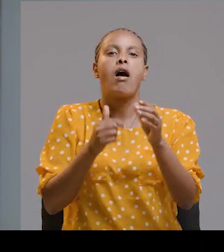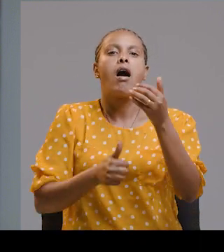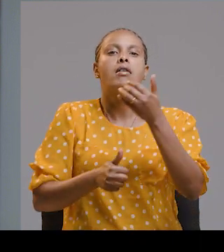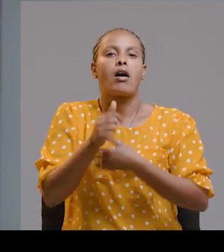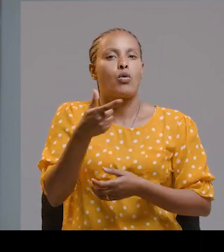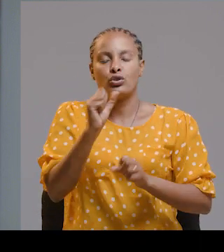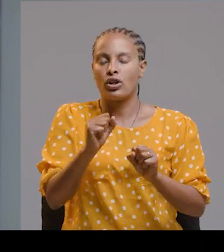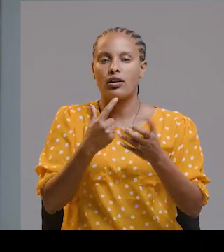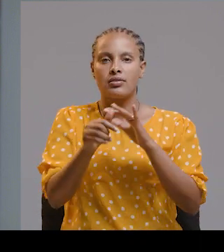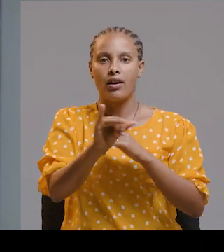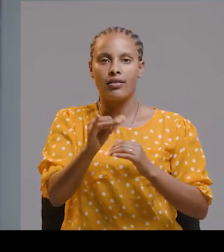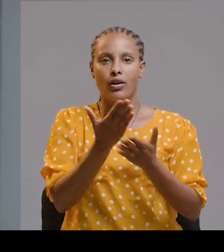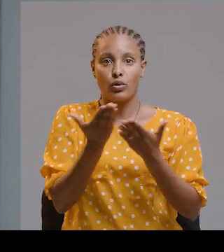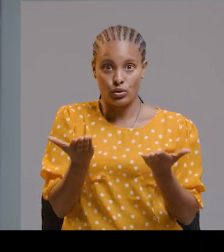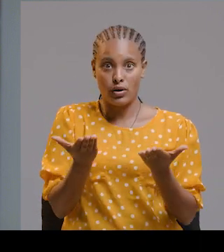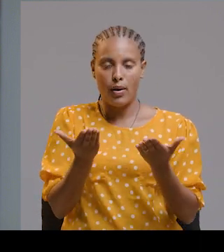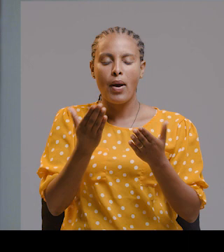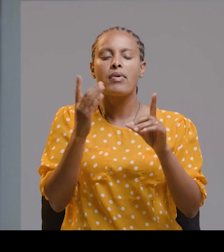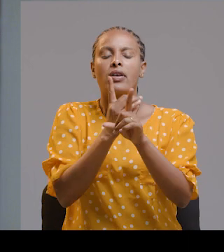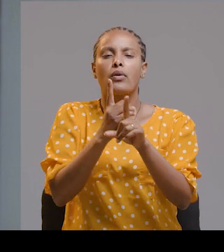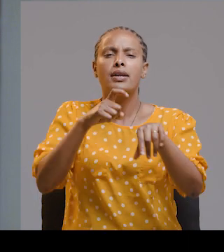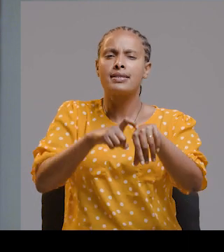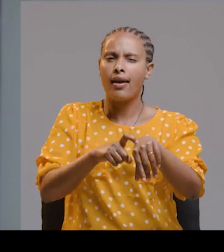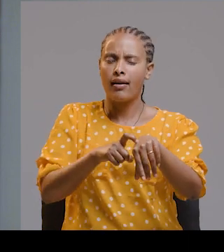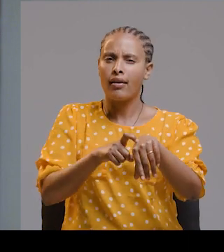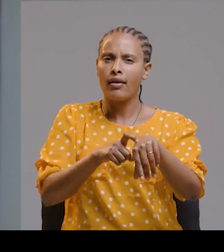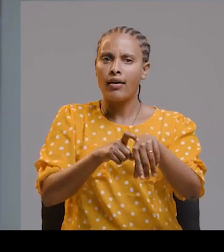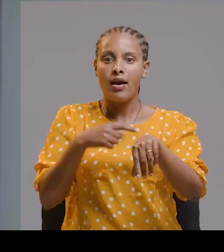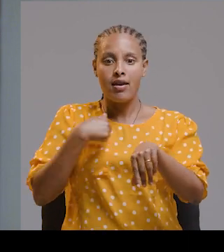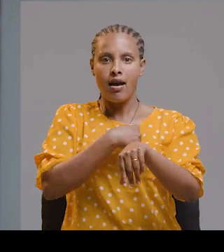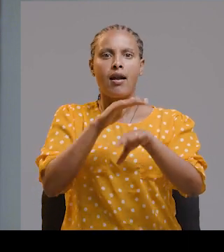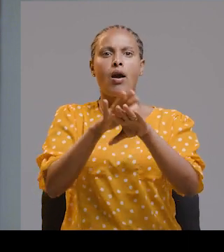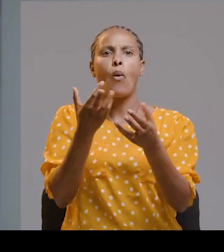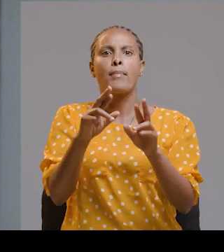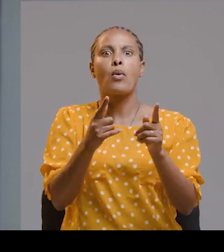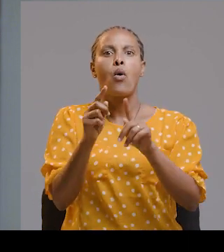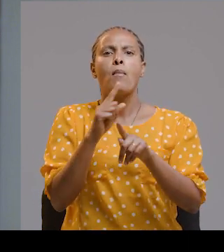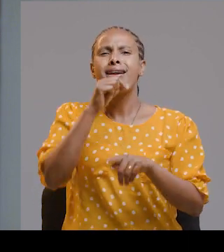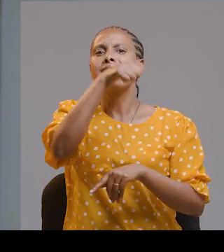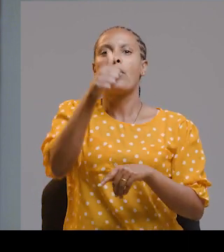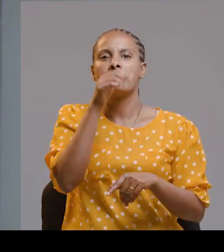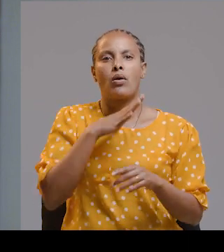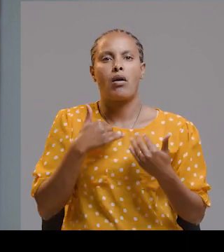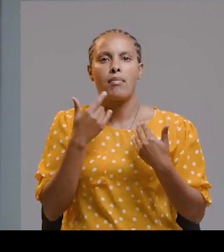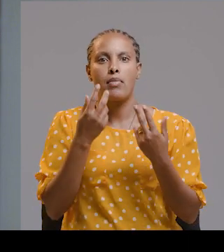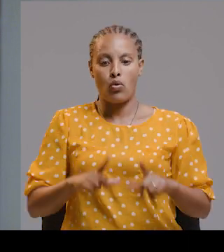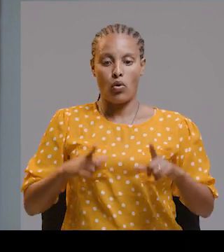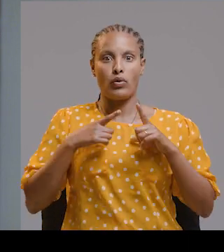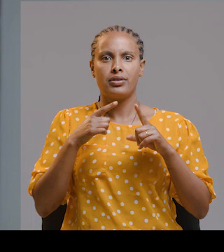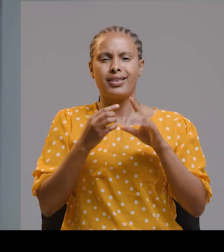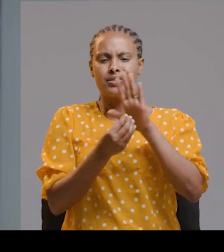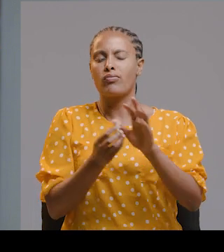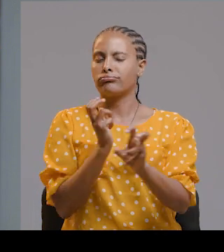لیونی شلادو. دزین دزیانه تنگروش دمو به میکسه تو بات گزه. نیالی و امروز ما نیوم سالی مینوراچو تصنو